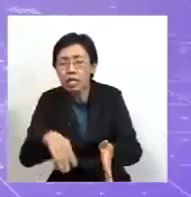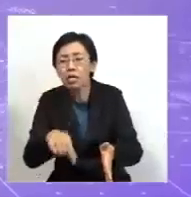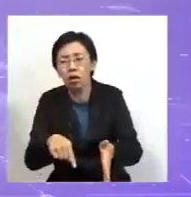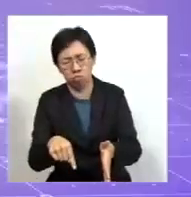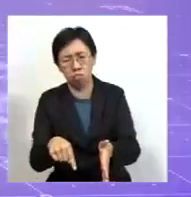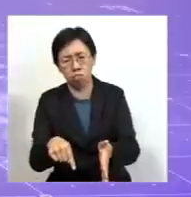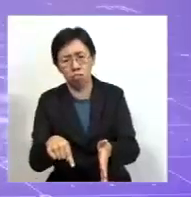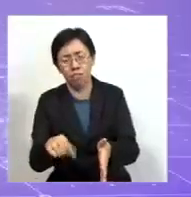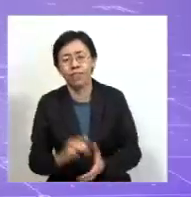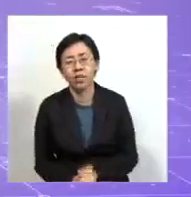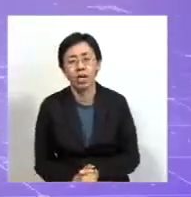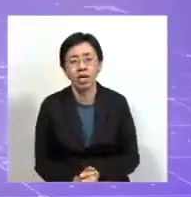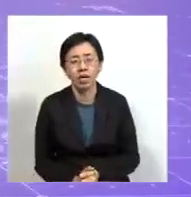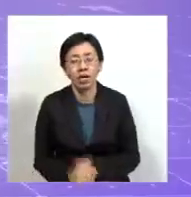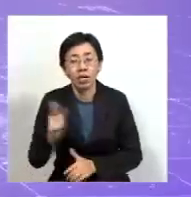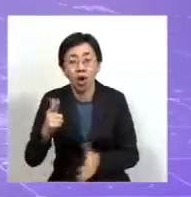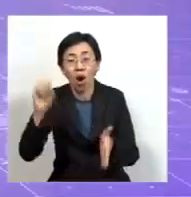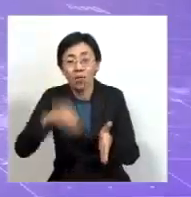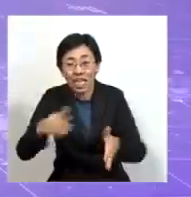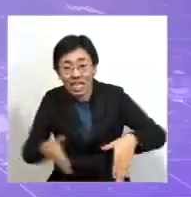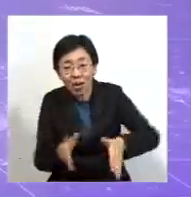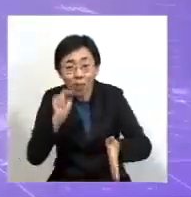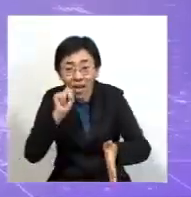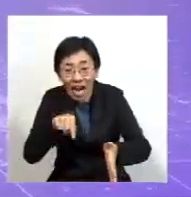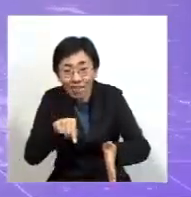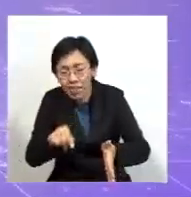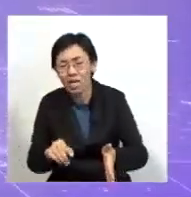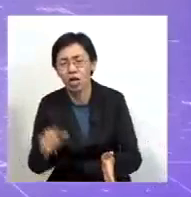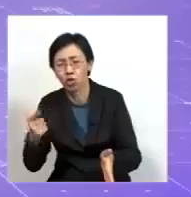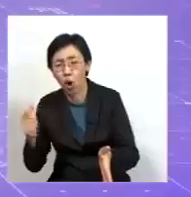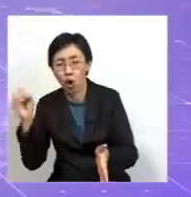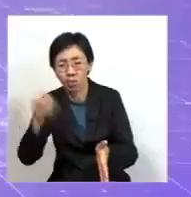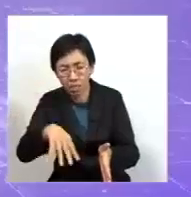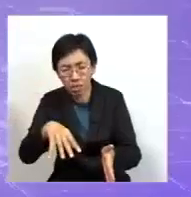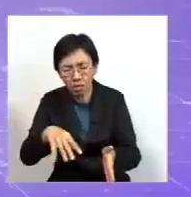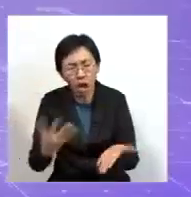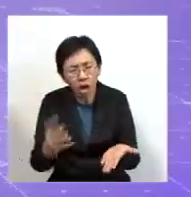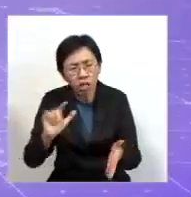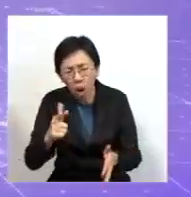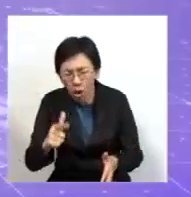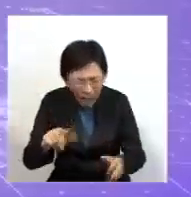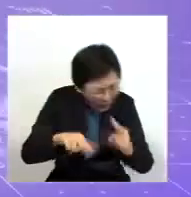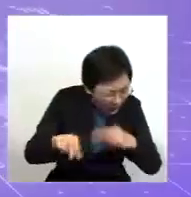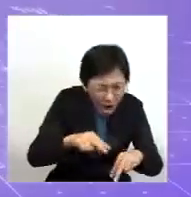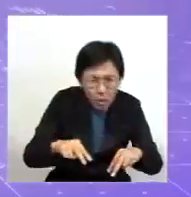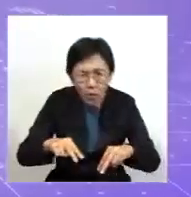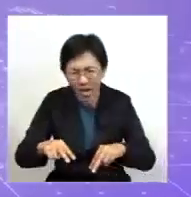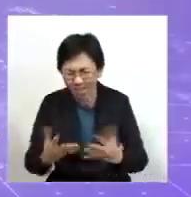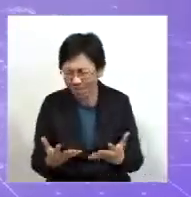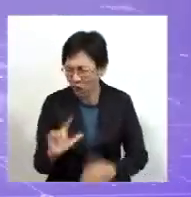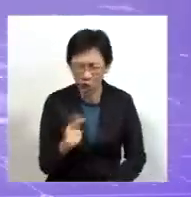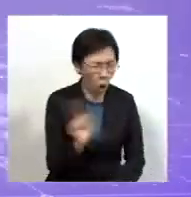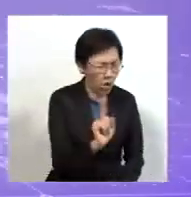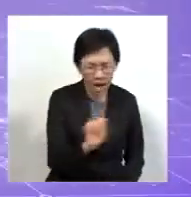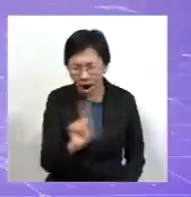ก็ต่อเนื่องกันเลยนะครับหลังจากที่บอกว่าหลักฐานต่างๆเนี่ยก็เกือบจะครบแล้วนะครับส่วนทองที่เป็นเรียกว่าปัจจัยหลักในการปล้น